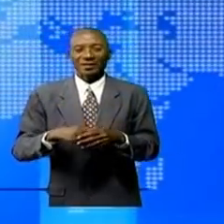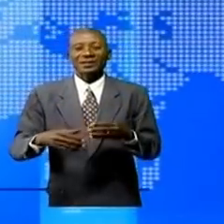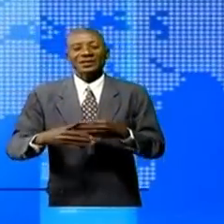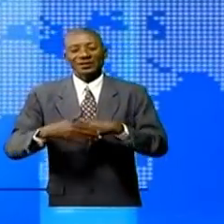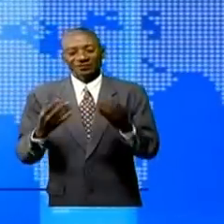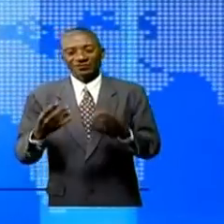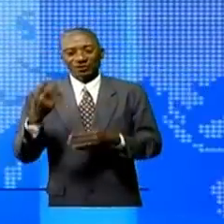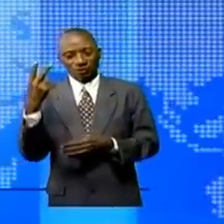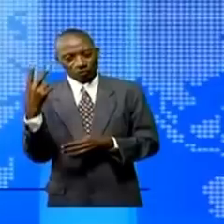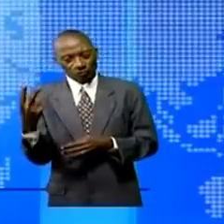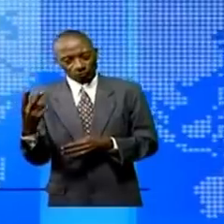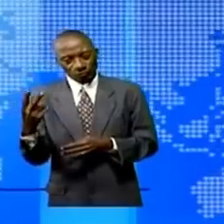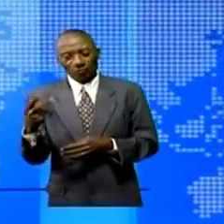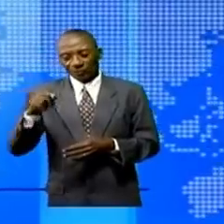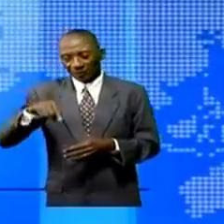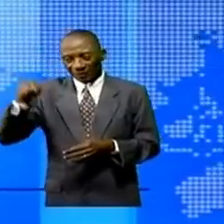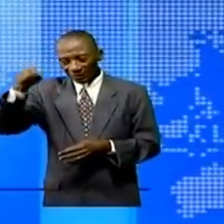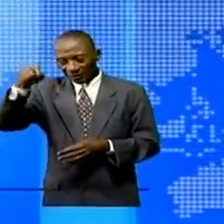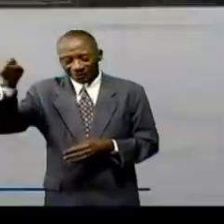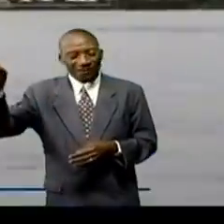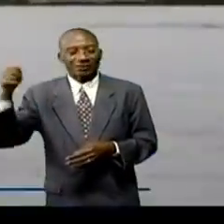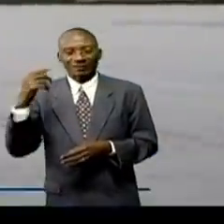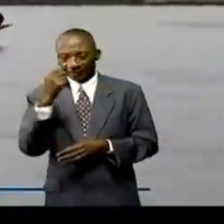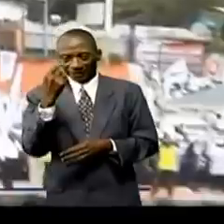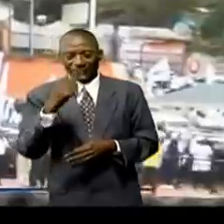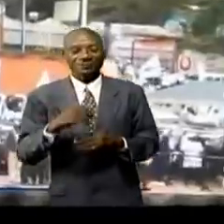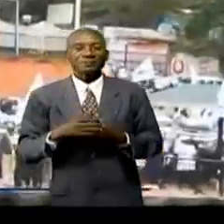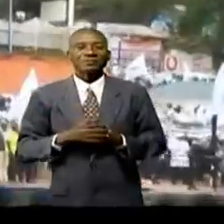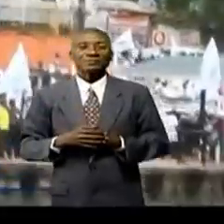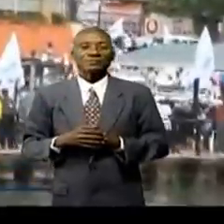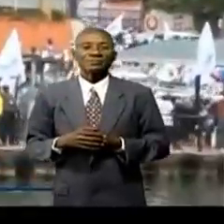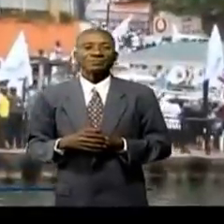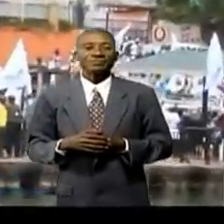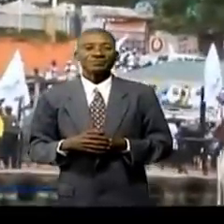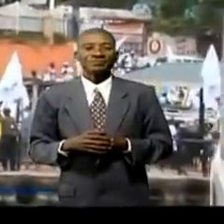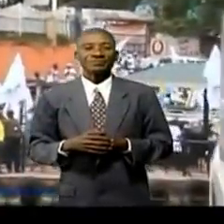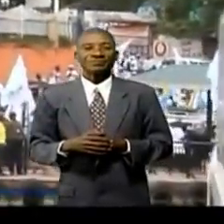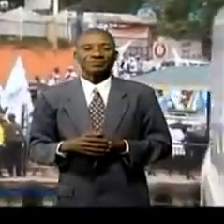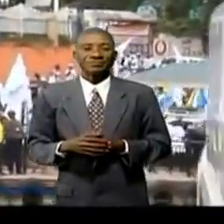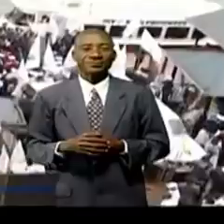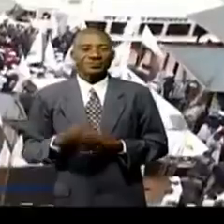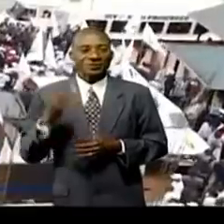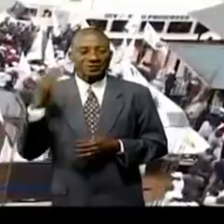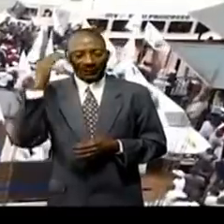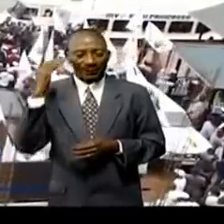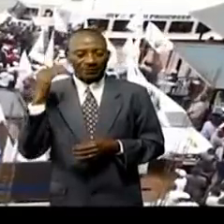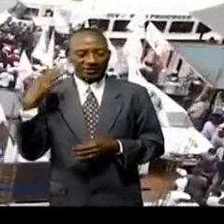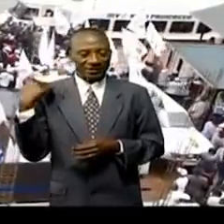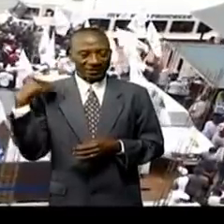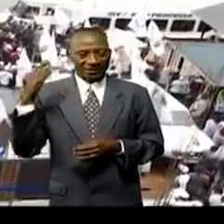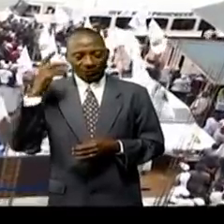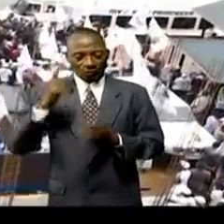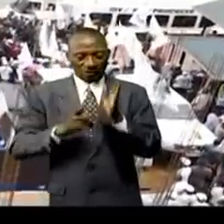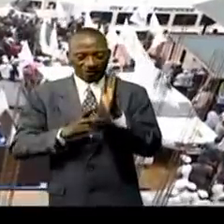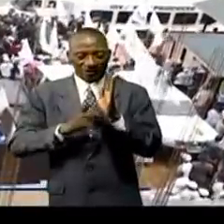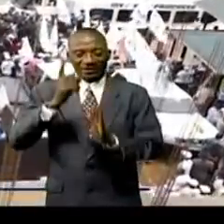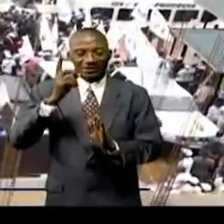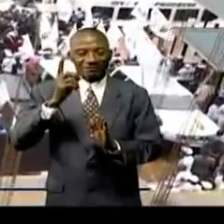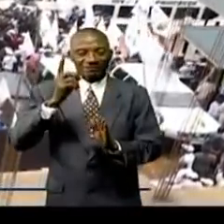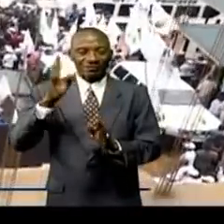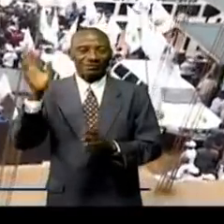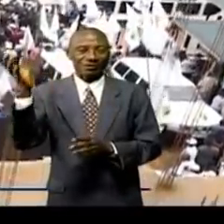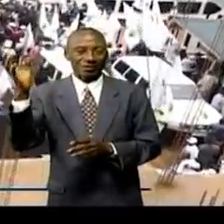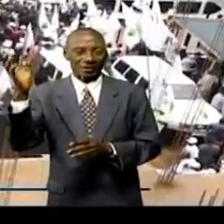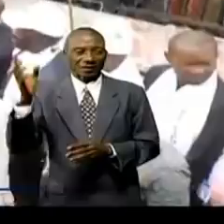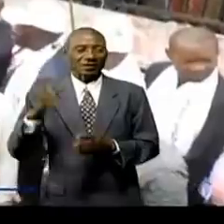territoire d'Uvira. Jean-Pierre Ndolo Demazo. Accueil sans pareil que le ministre d'État en charge du développement rural et sa délégation,